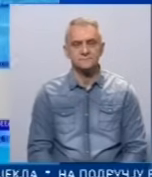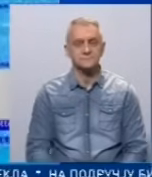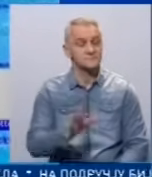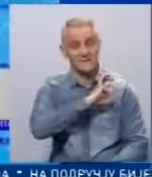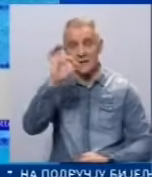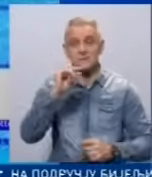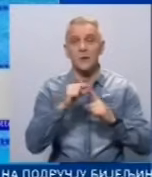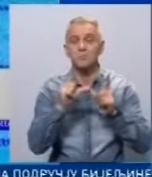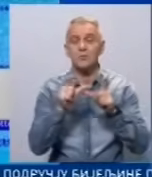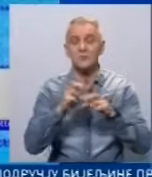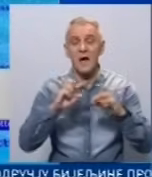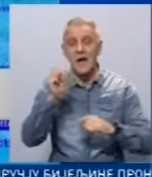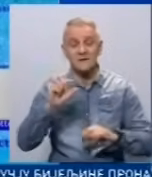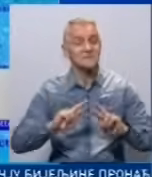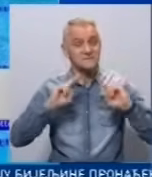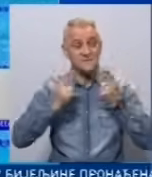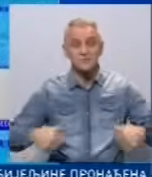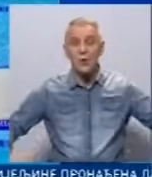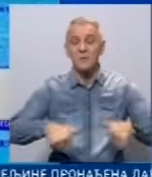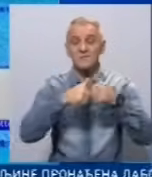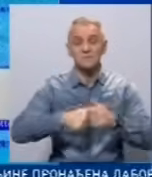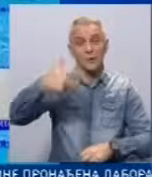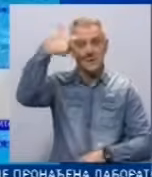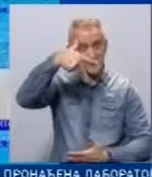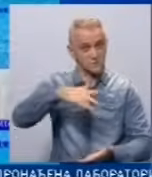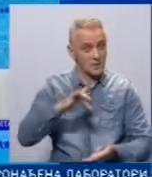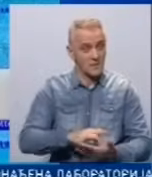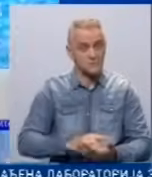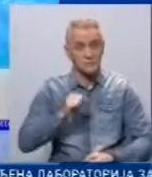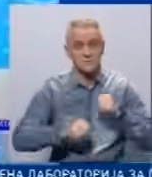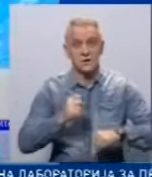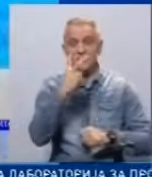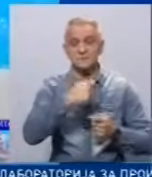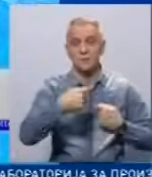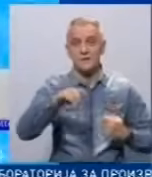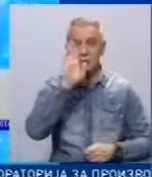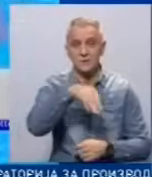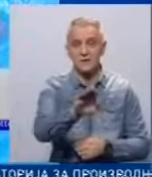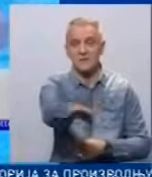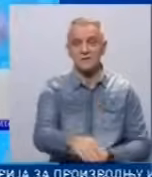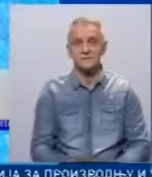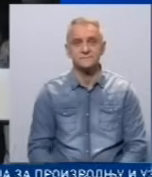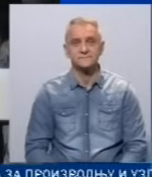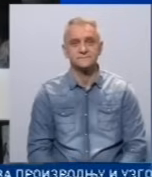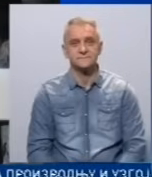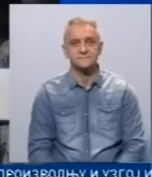Sjajna Alana Pudar na svjetskom prvenstvu u Dohi zauzela treće mjesto u disciplini 200 metara delfin.